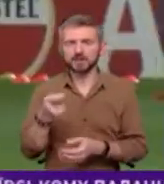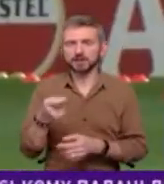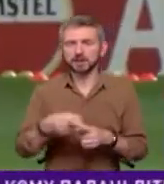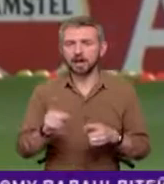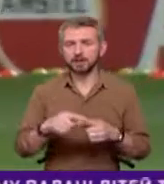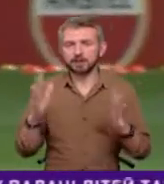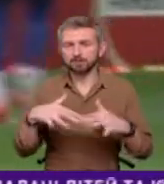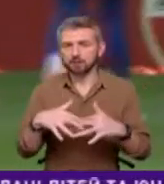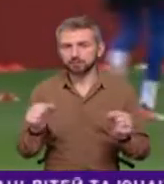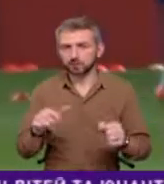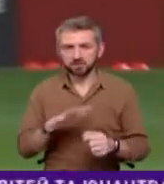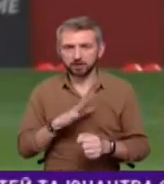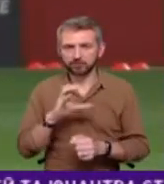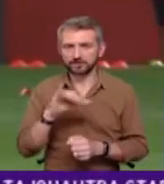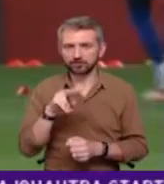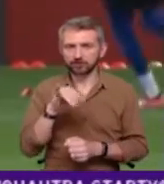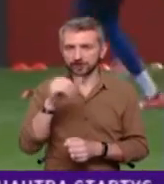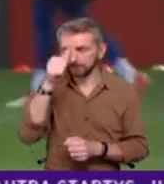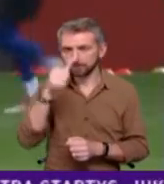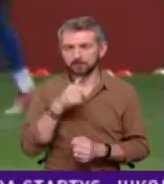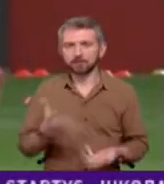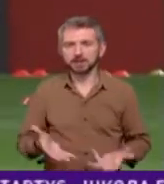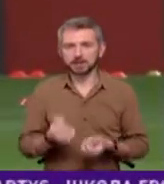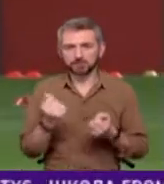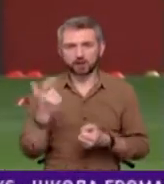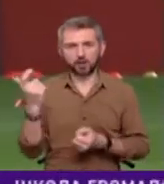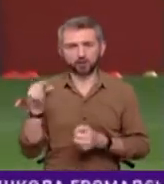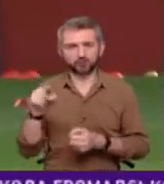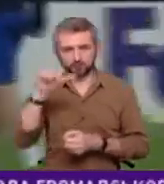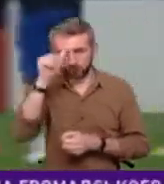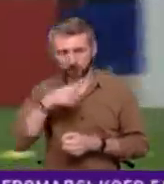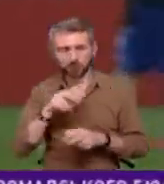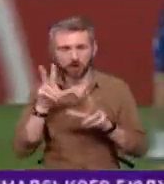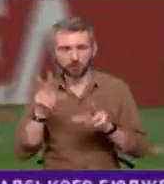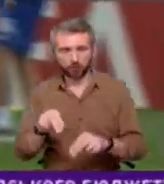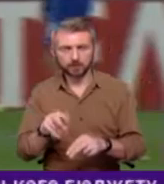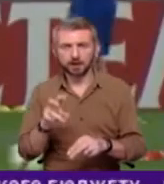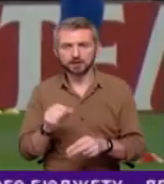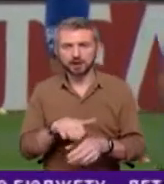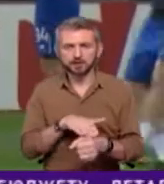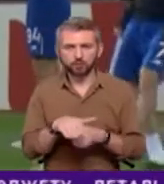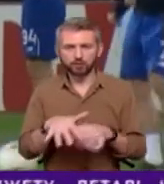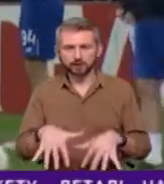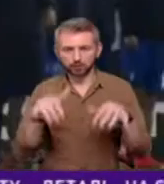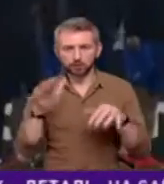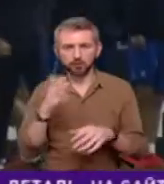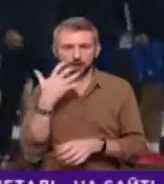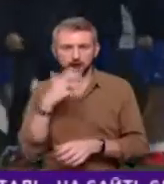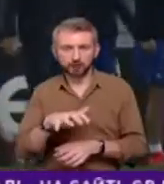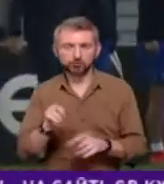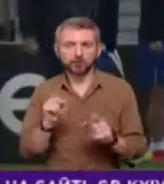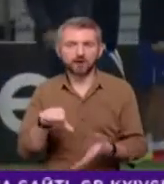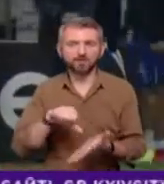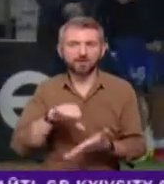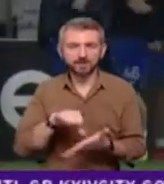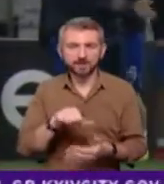матч були розпродані ще у січні, тож підтримка господарям гарантована і на заповнених трибунах буде гаряче. Хоча в